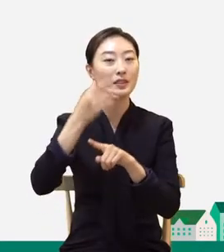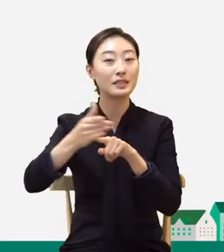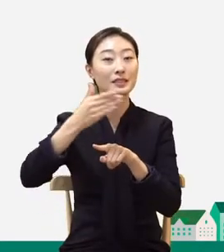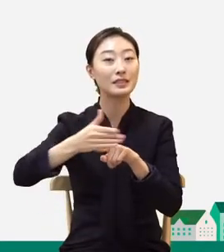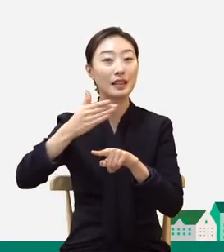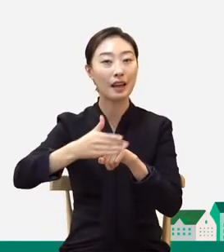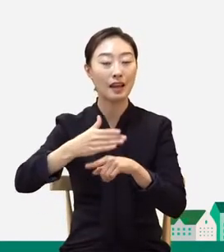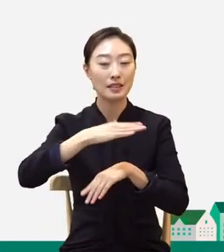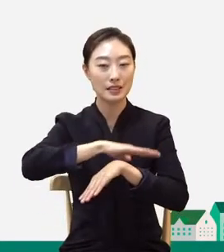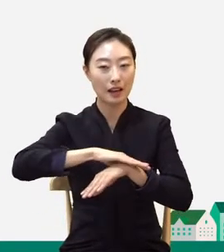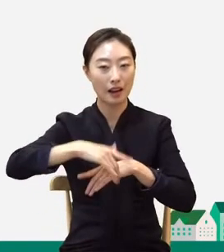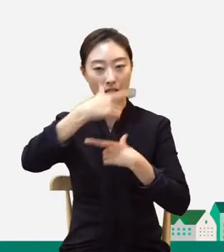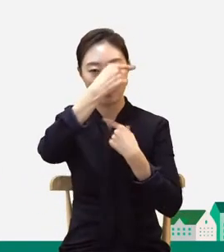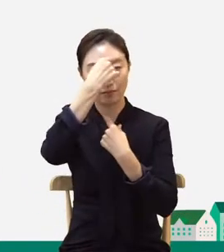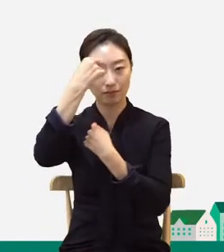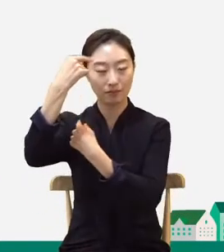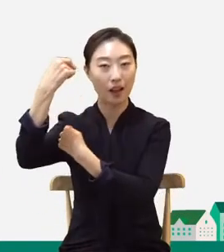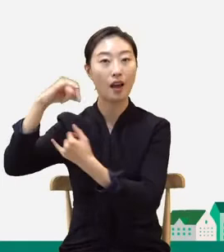납부입니다. 그리고